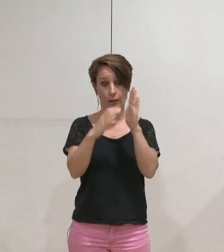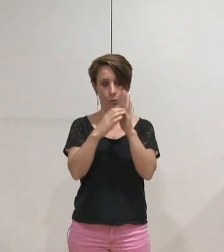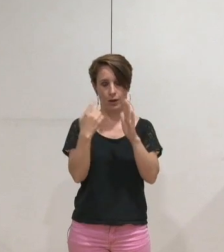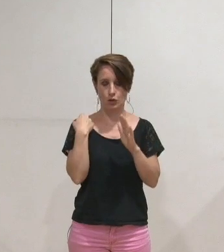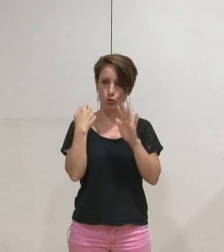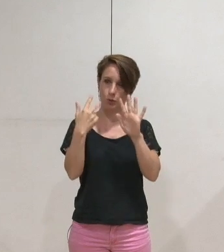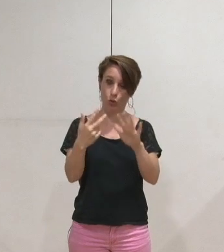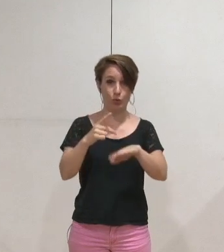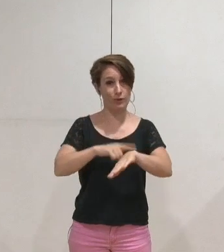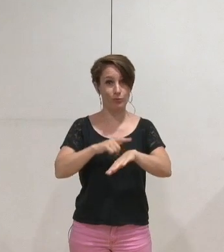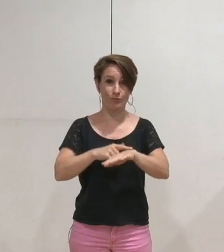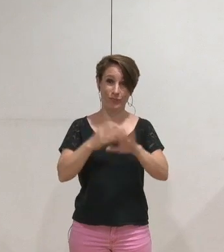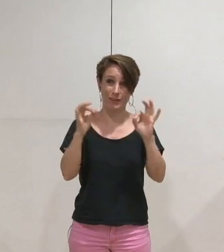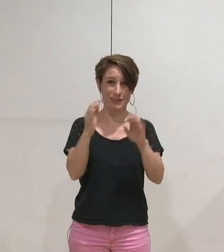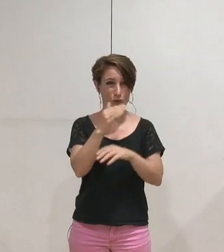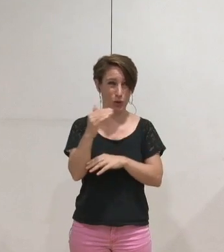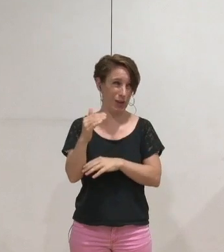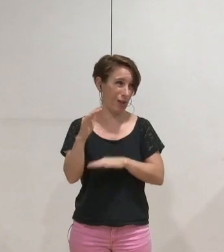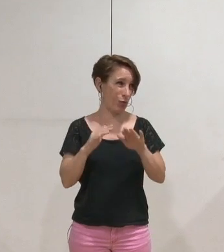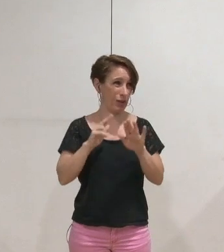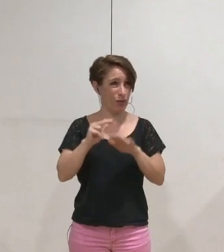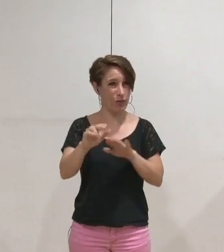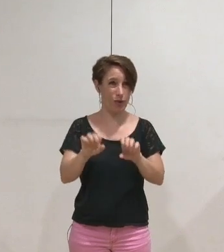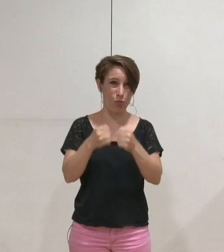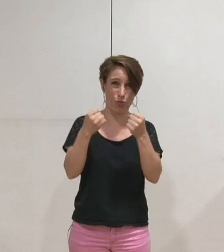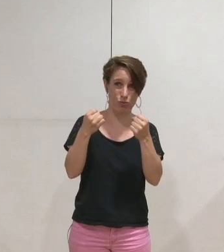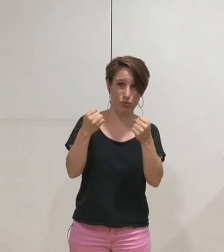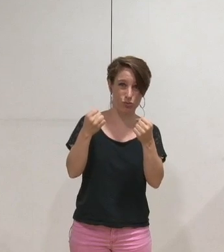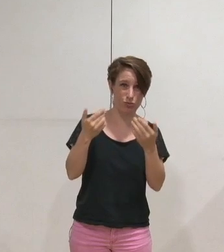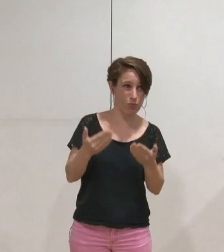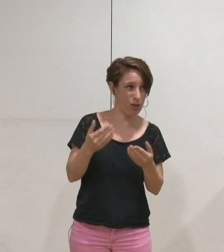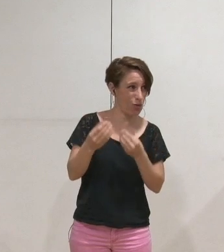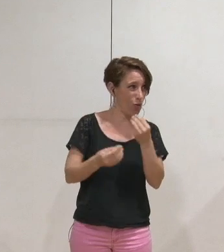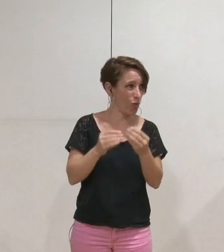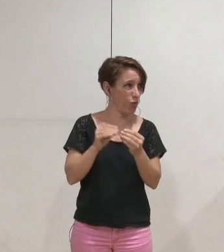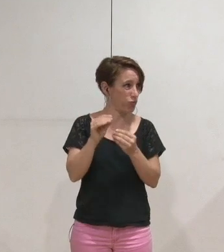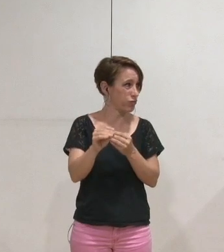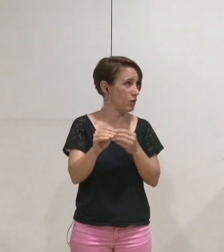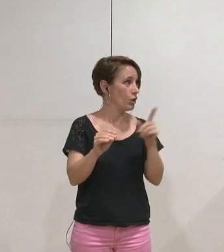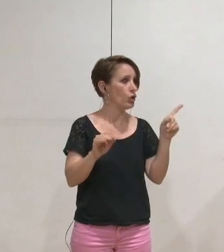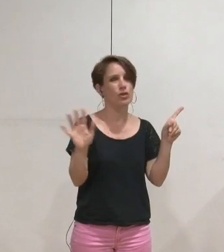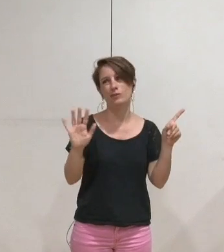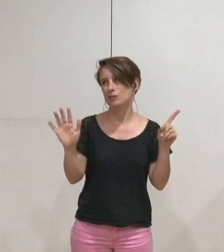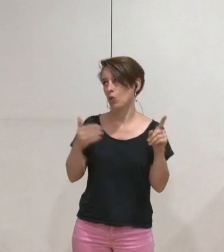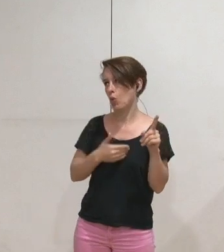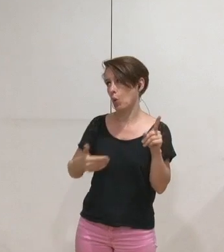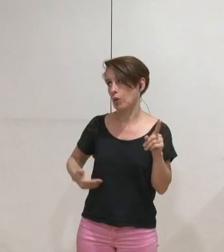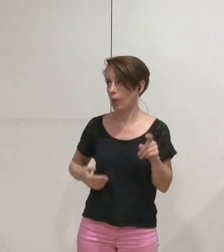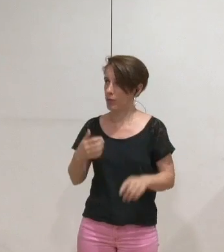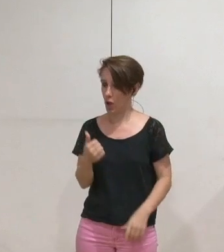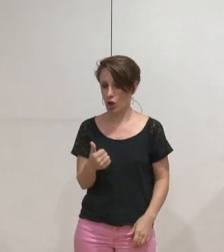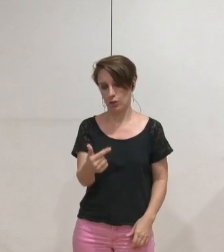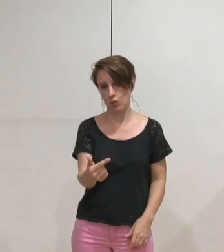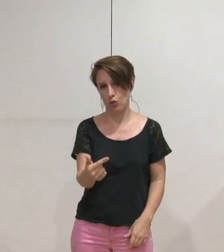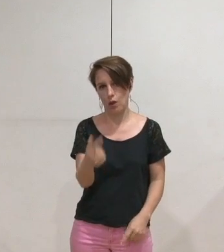est 22h16 peut-être que nous pourrons faire la pause maintenant jeose termine les de